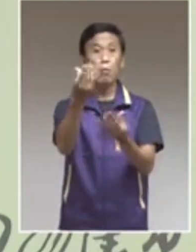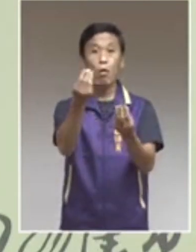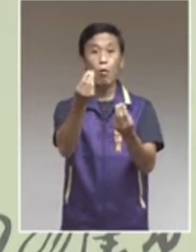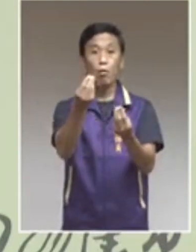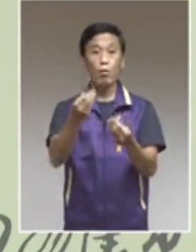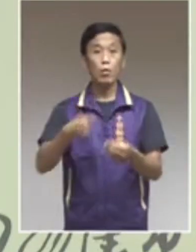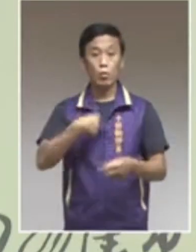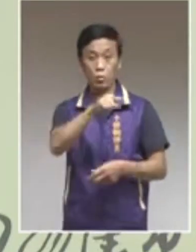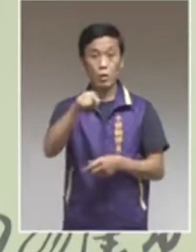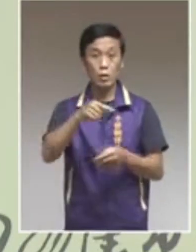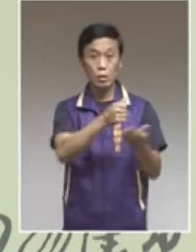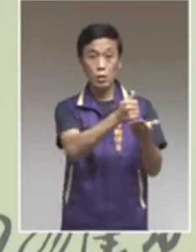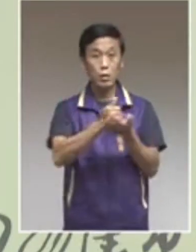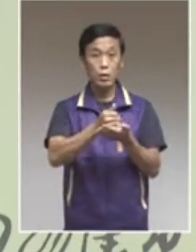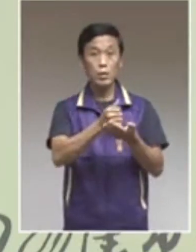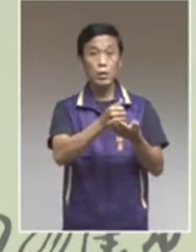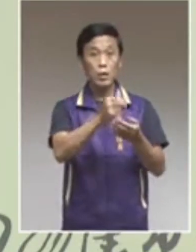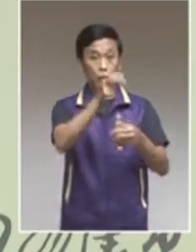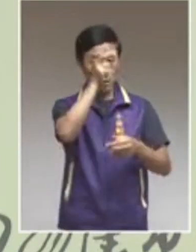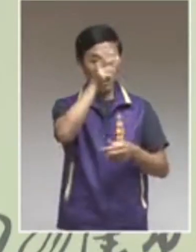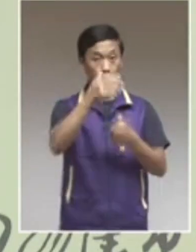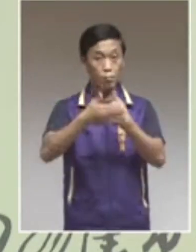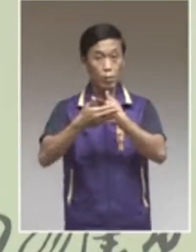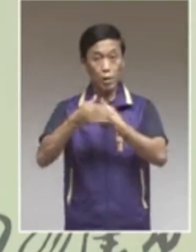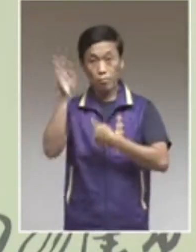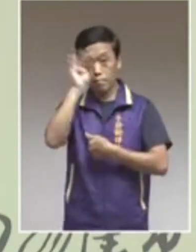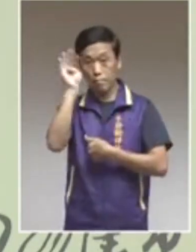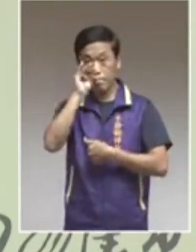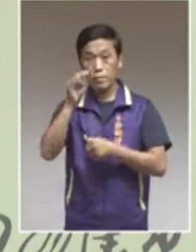我们都会请警方来做协询，